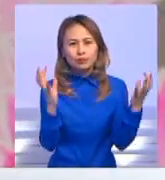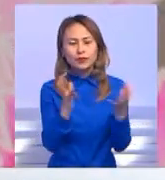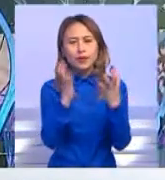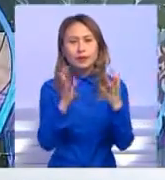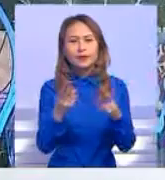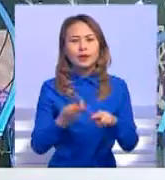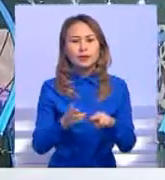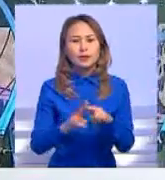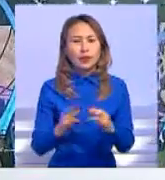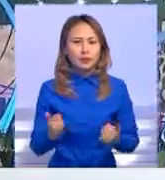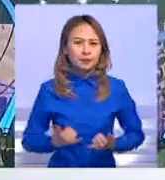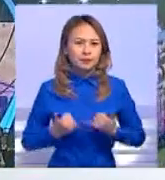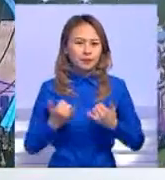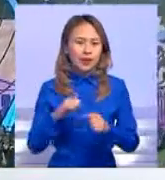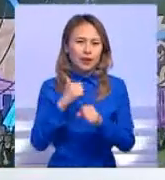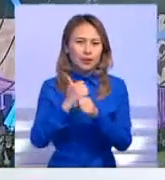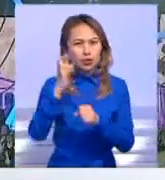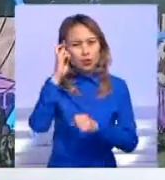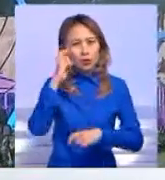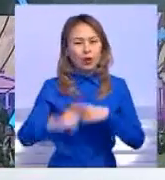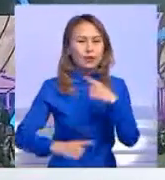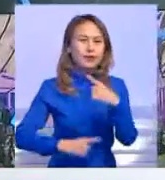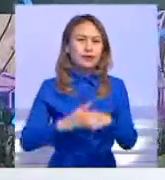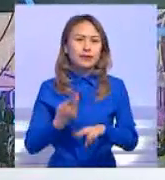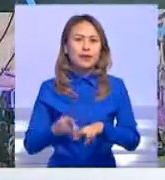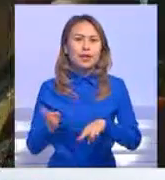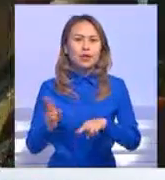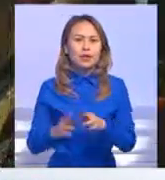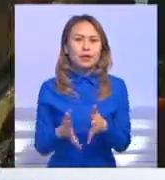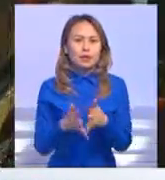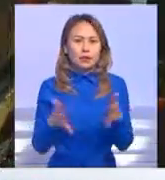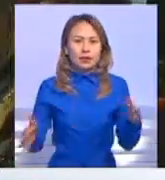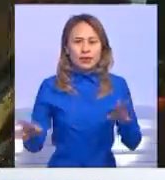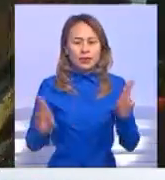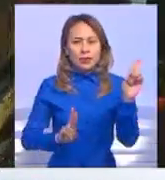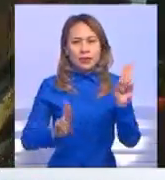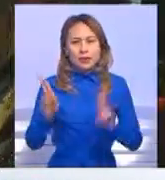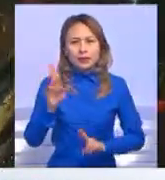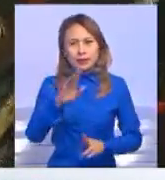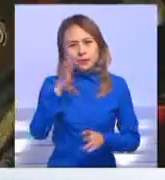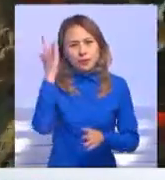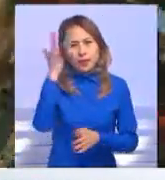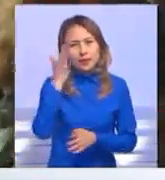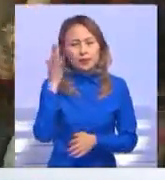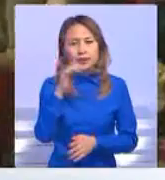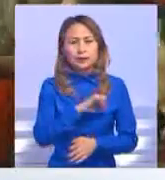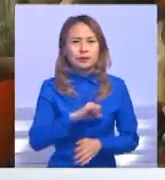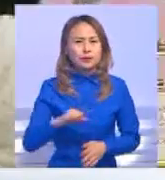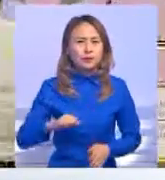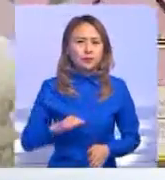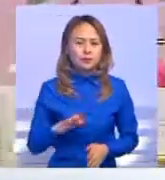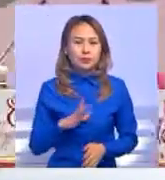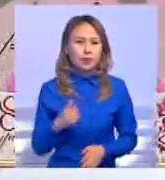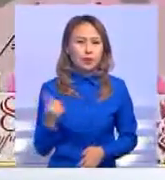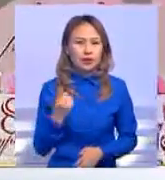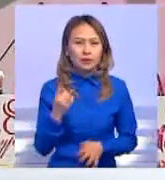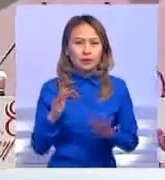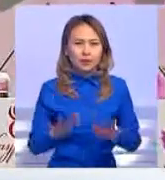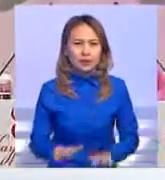аяулы аналарға ілтипат білдірді. Елбасы ұлт санын арттыру еліміздің стратегиялық мақсаттарының бірі екенін атап